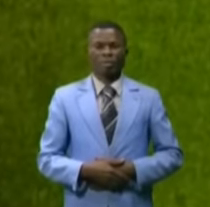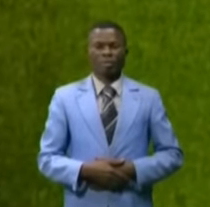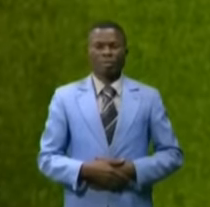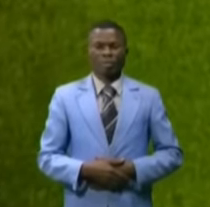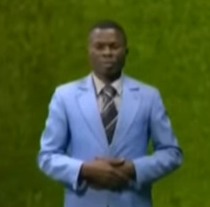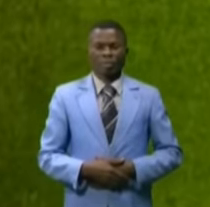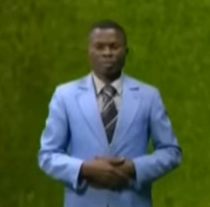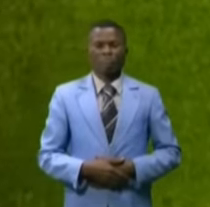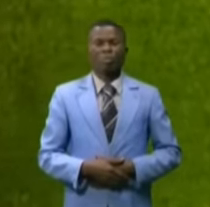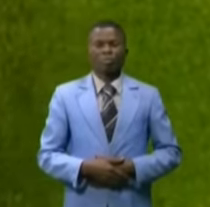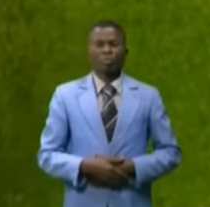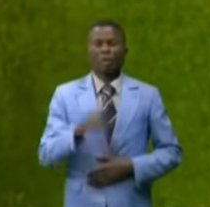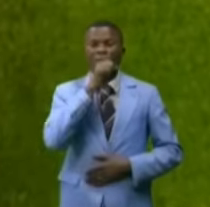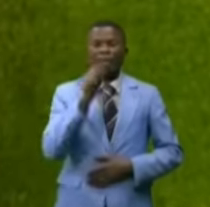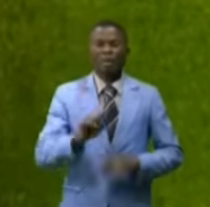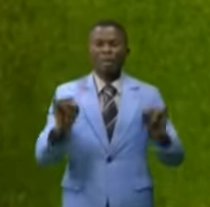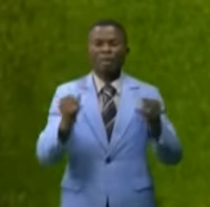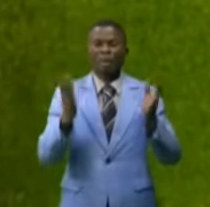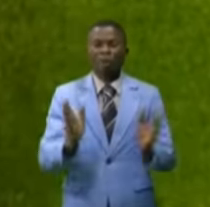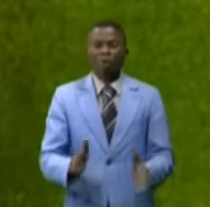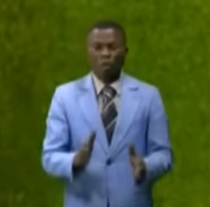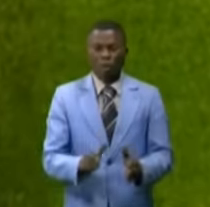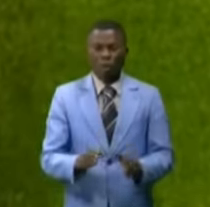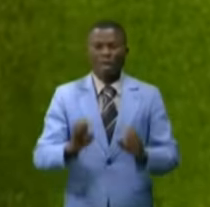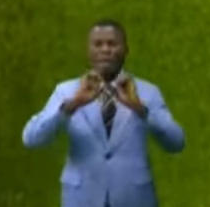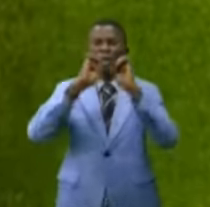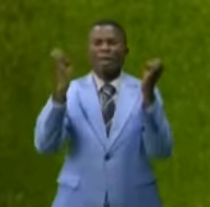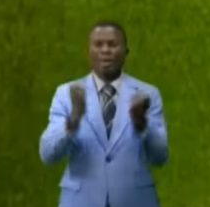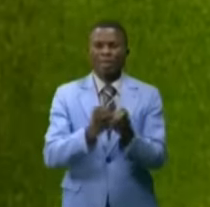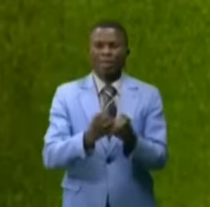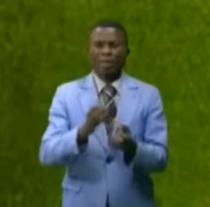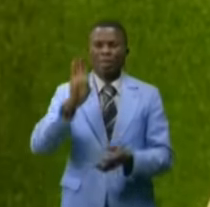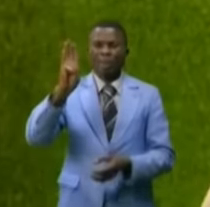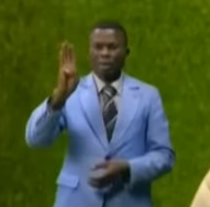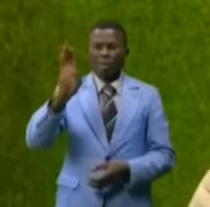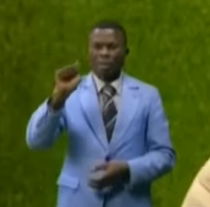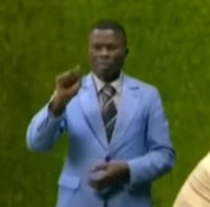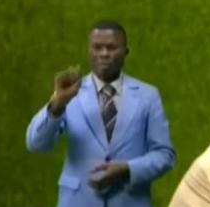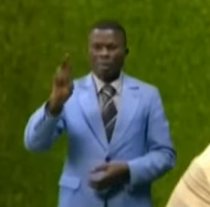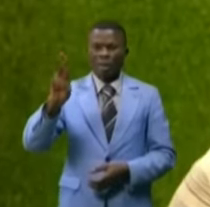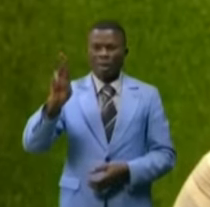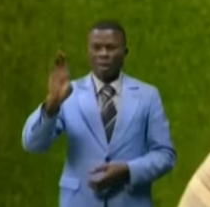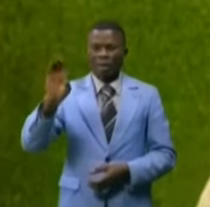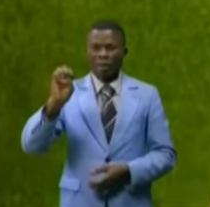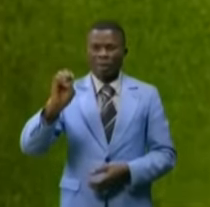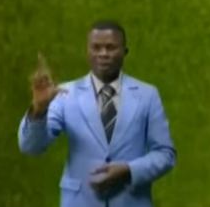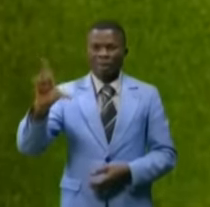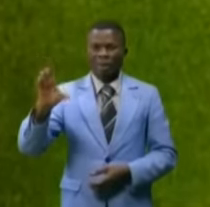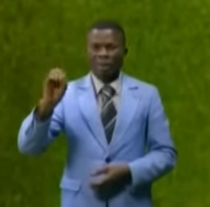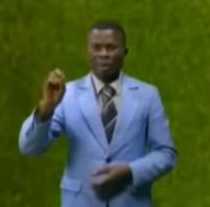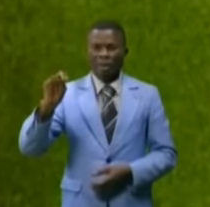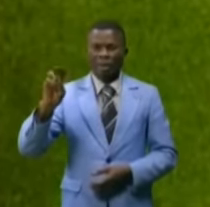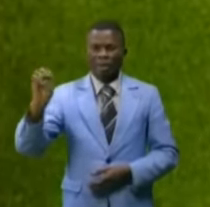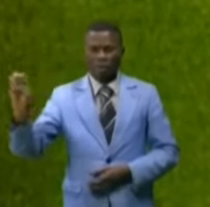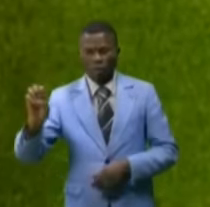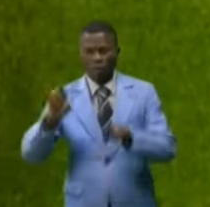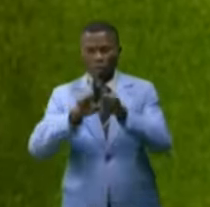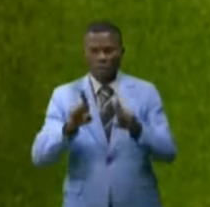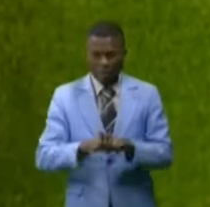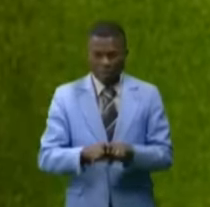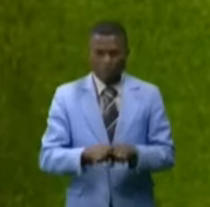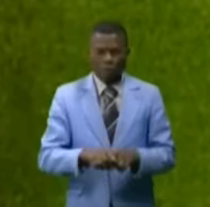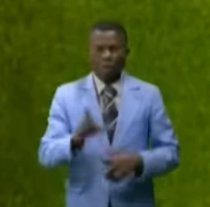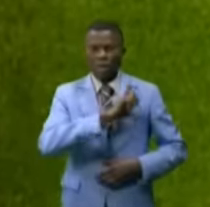du FC Barcelone qui vont affronter nos légendes à nous, les légendes congolaises. Guidé par Trésor Loaloa, Apataki,